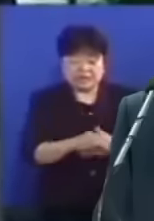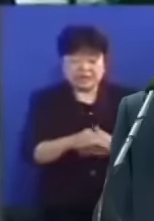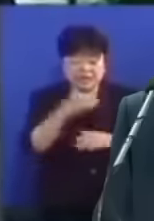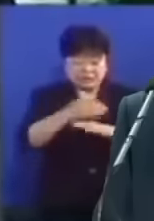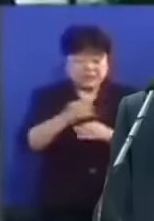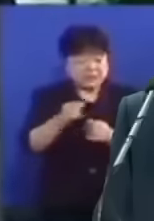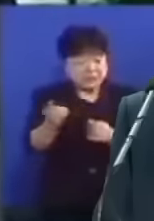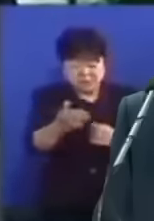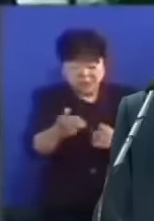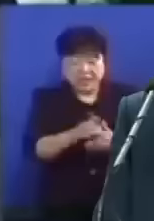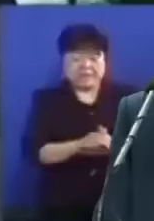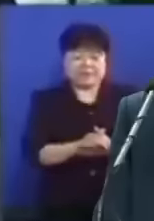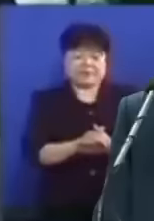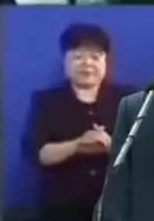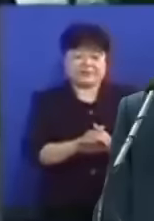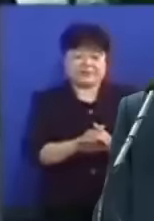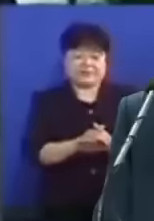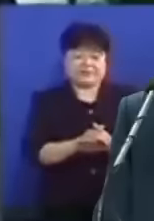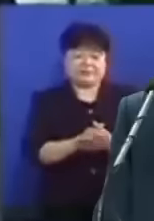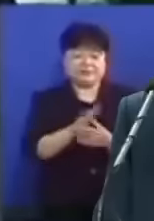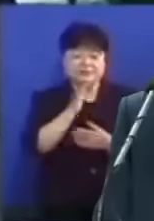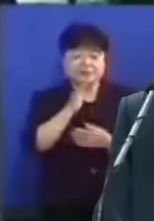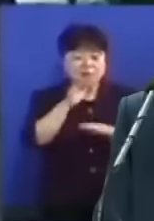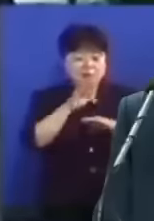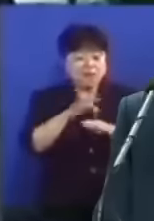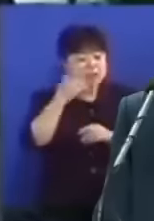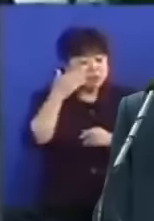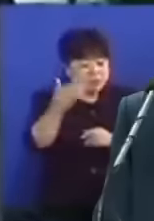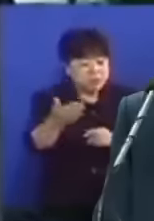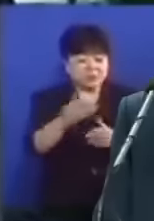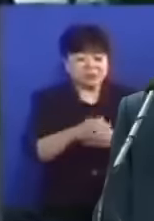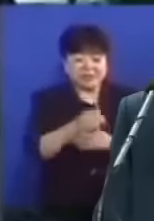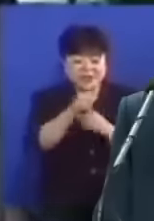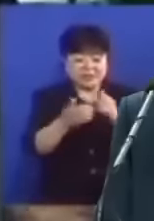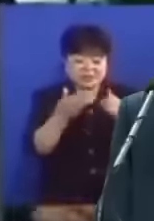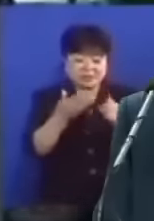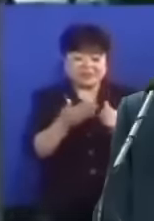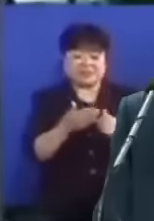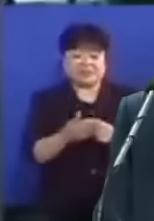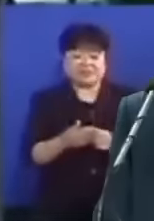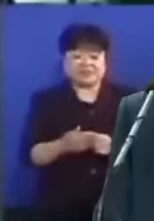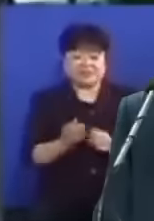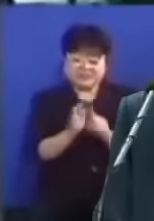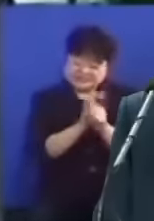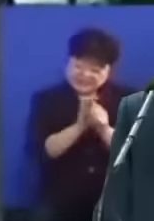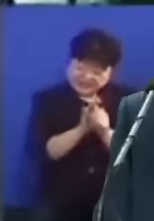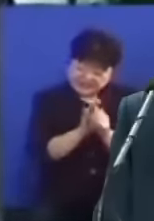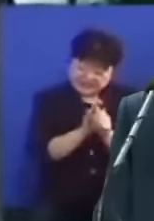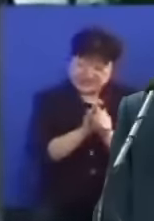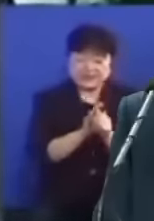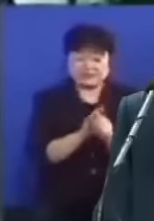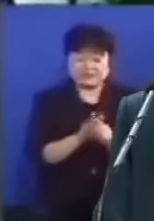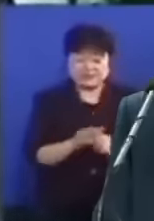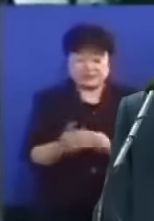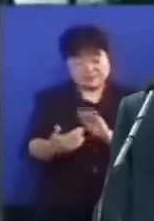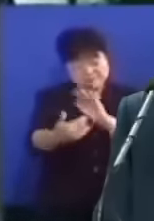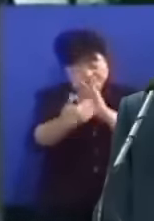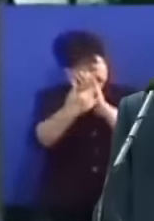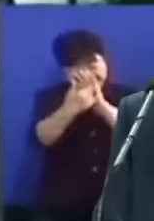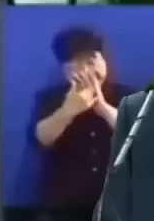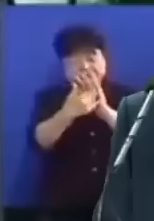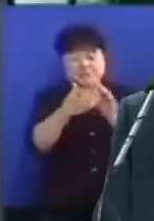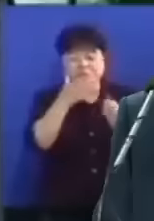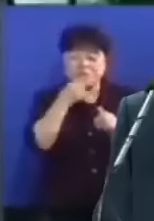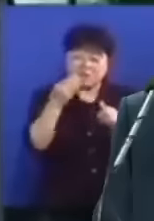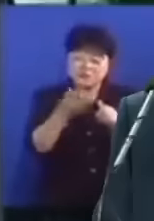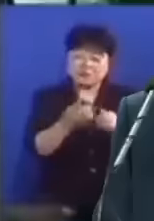욥이 나에게 이렇게 충성하는 거 봤냐 하니까 마귀가 하나님이 울타리를 지어서 우리가 못 들어오게 하고 하나님이